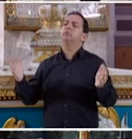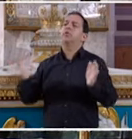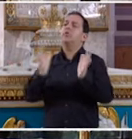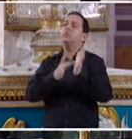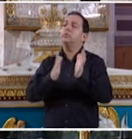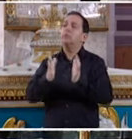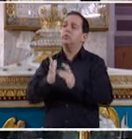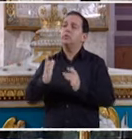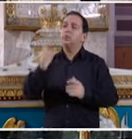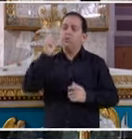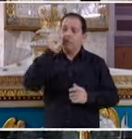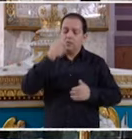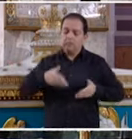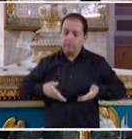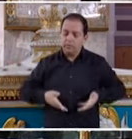αυτών.